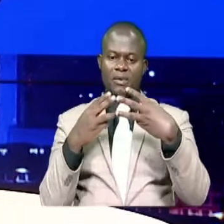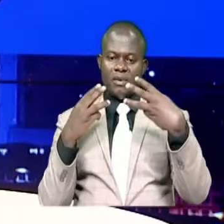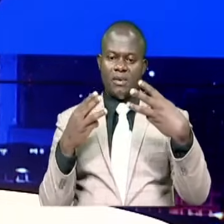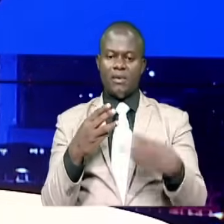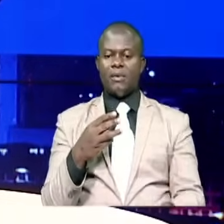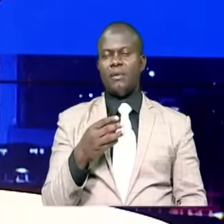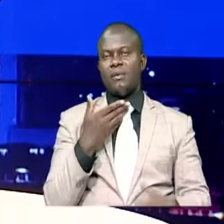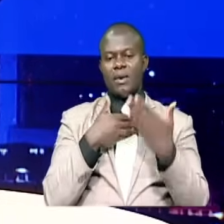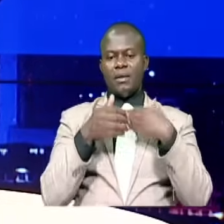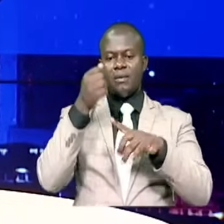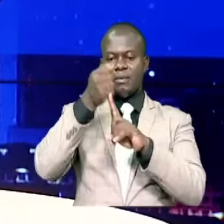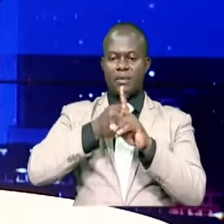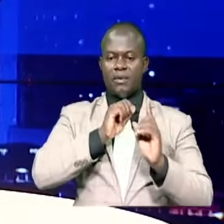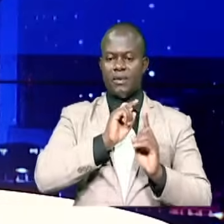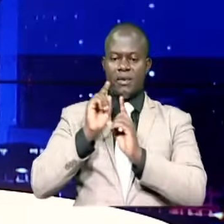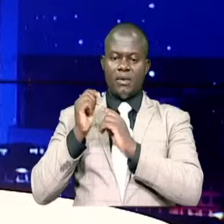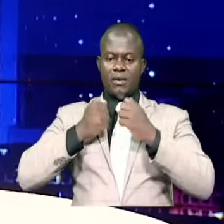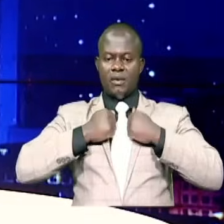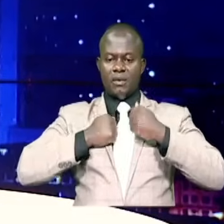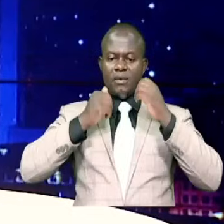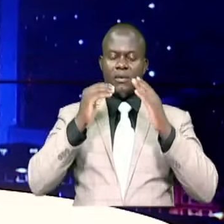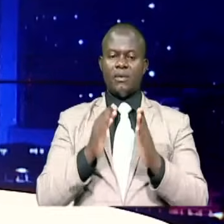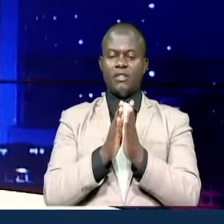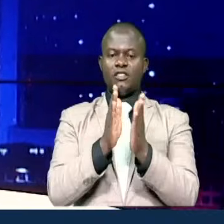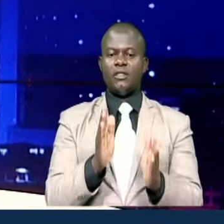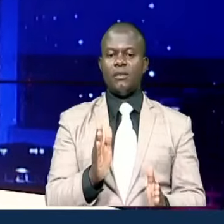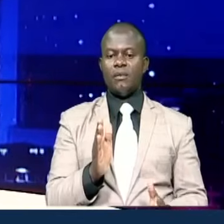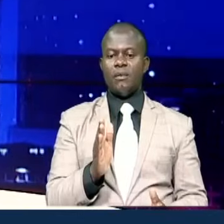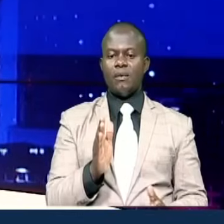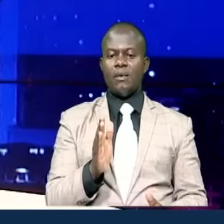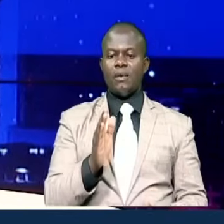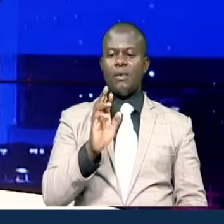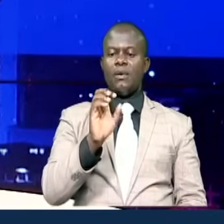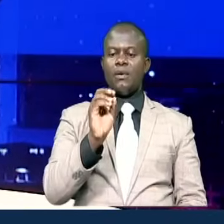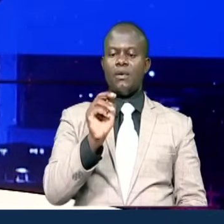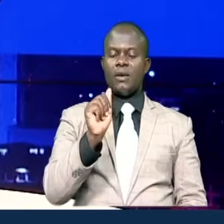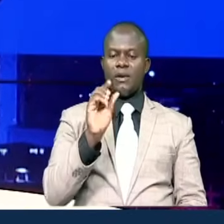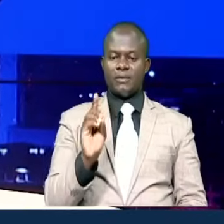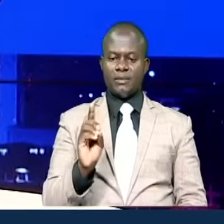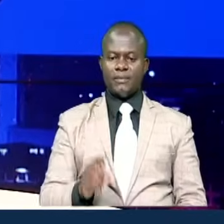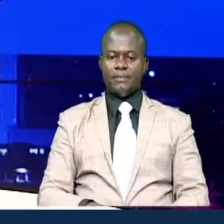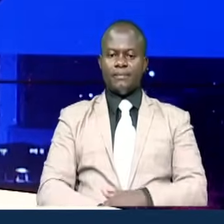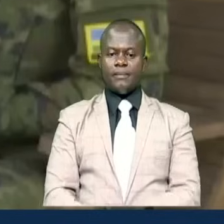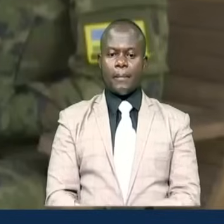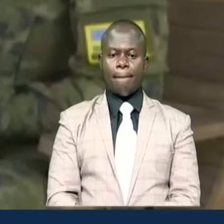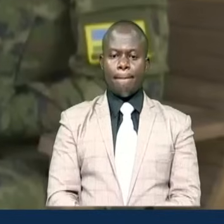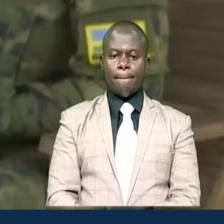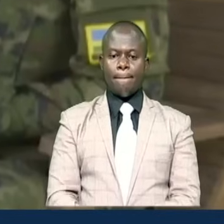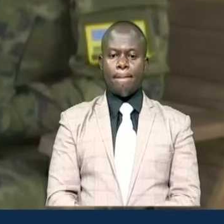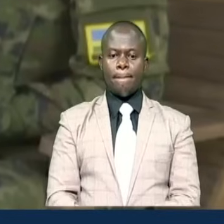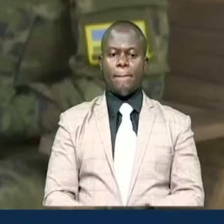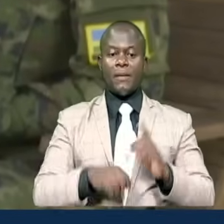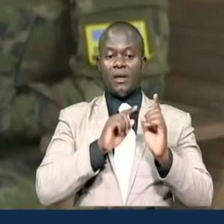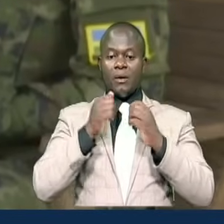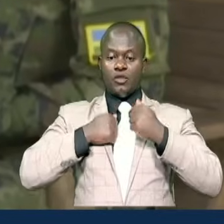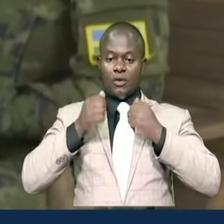wacu yaganiriye n'umuvugizi w'ingabo z'u Rwanda, Brigadier General Ronald Rwifanga. Ingabo z'u Rwanda zageze hano